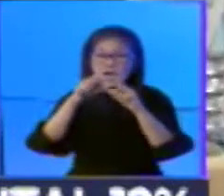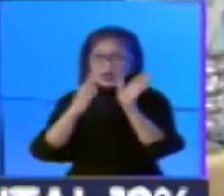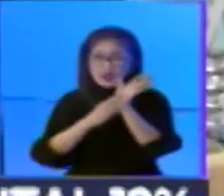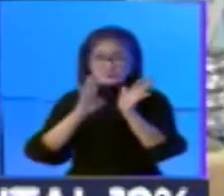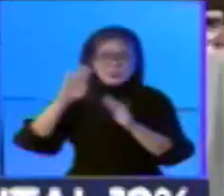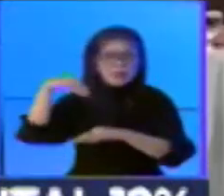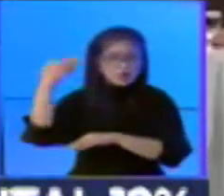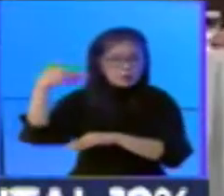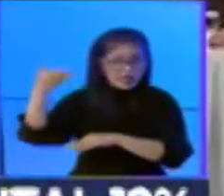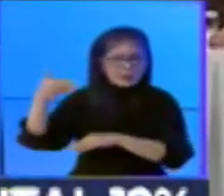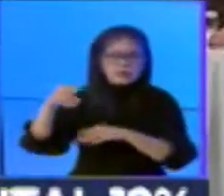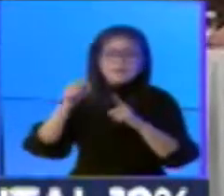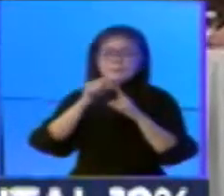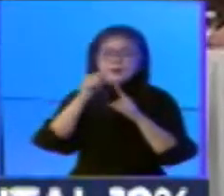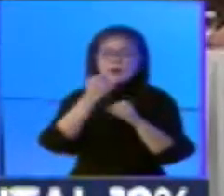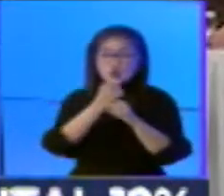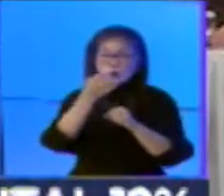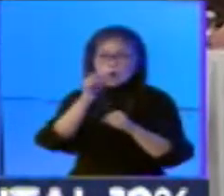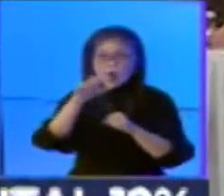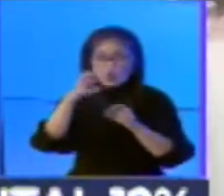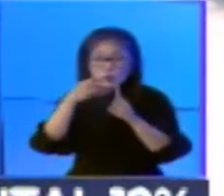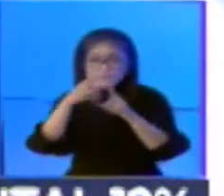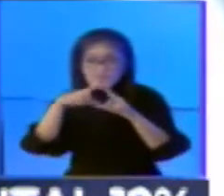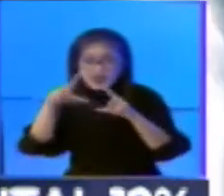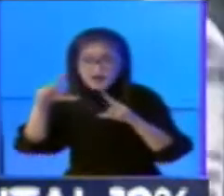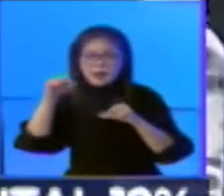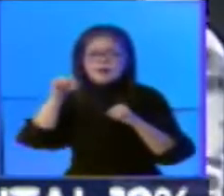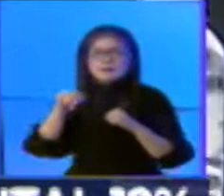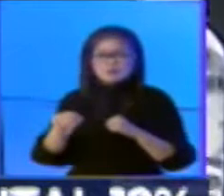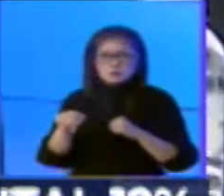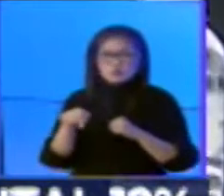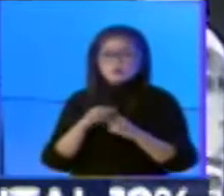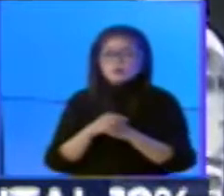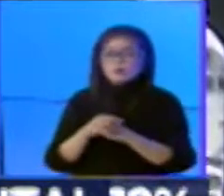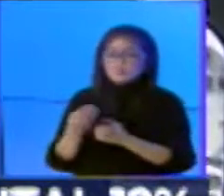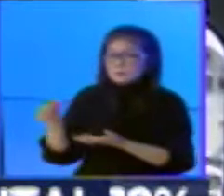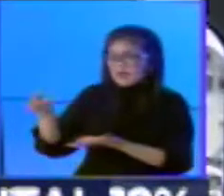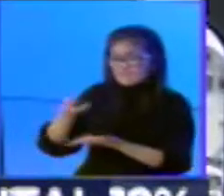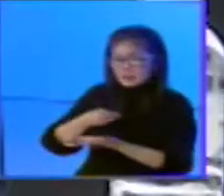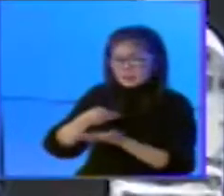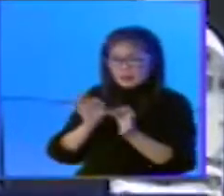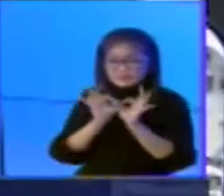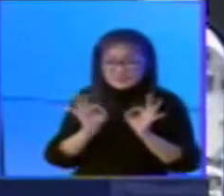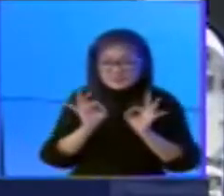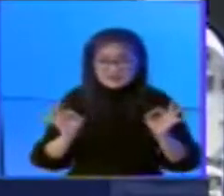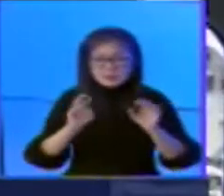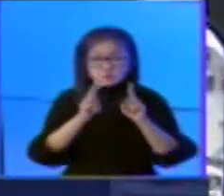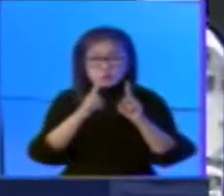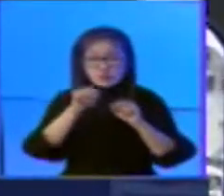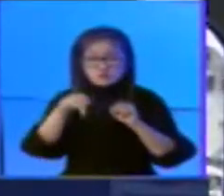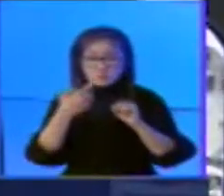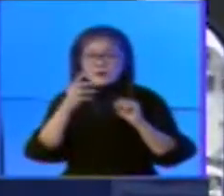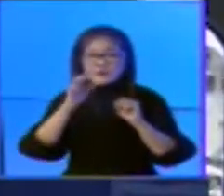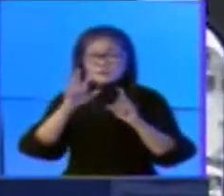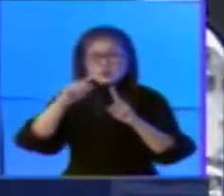Biasa PT Global Mediacom di iNews Tower Jakarta Pusat. Pendapatan bersih mencapai 12,9 triliun, belum